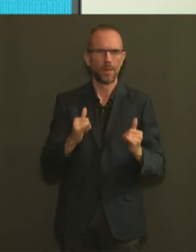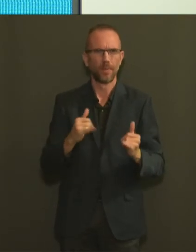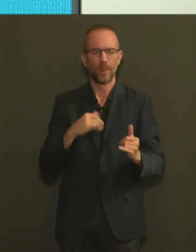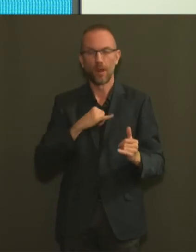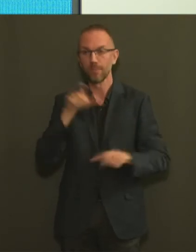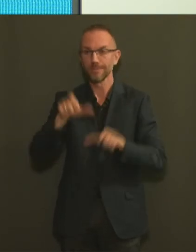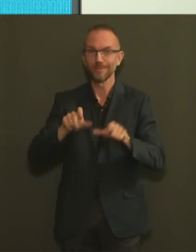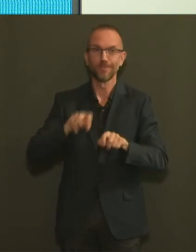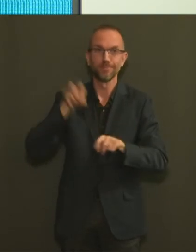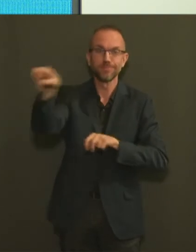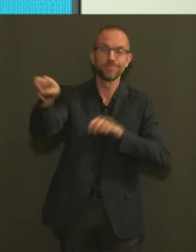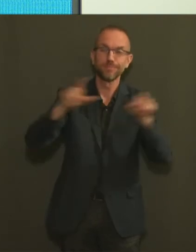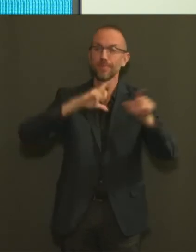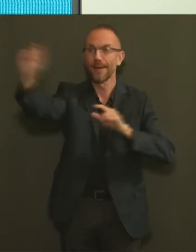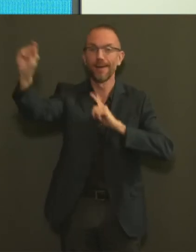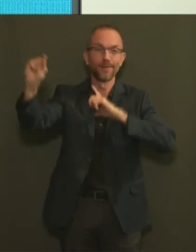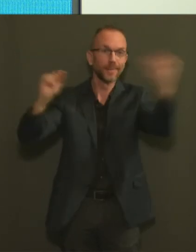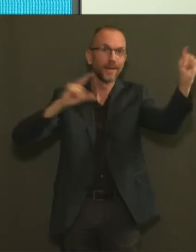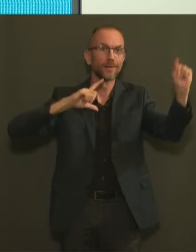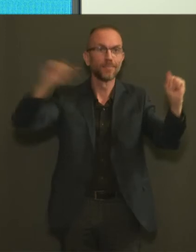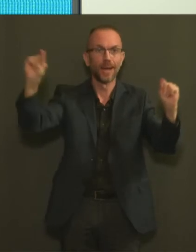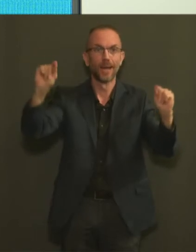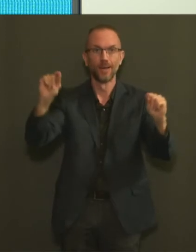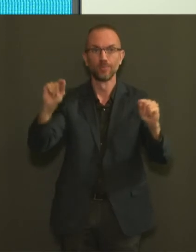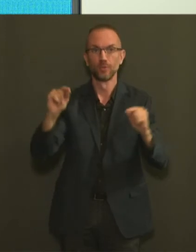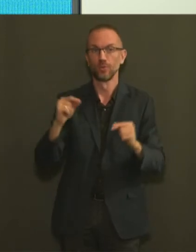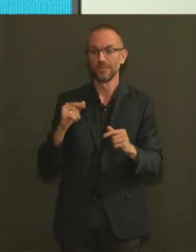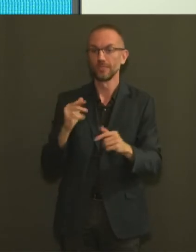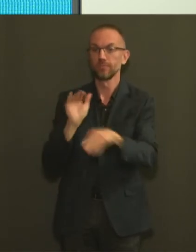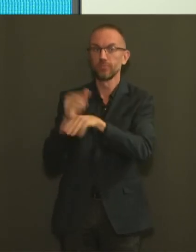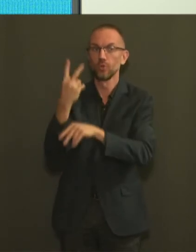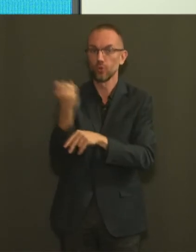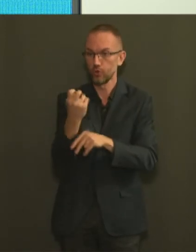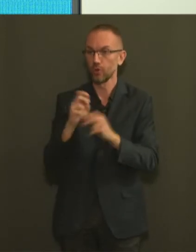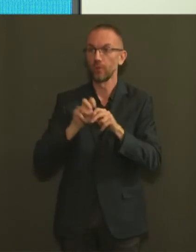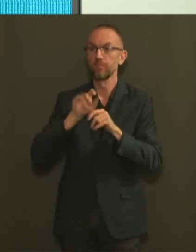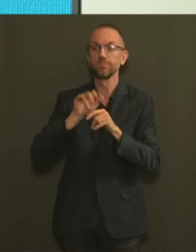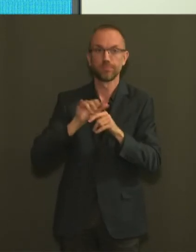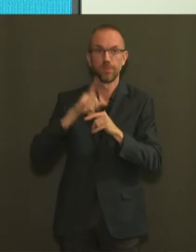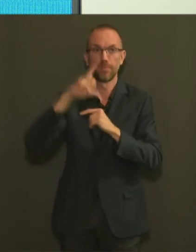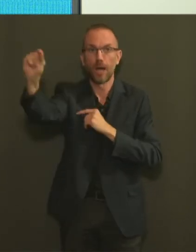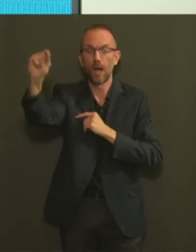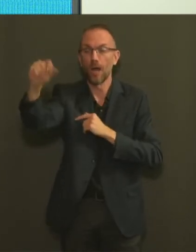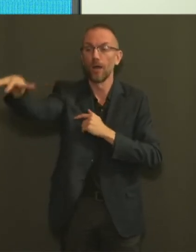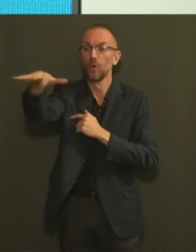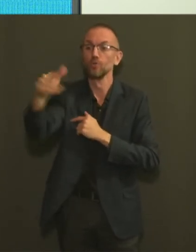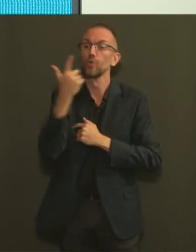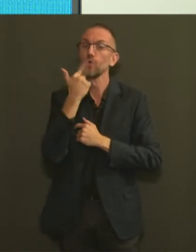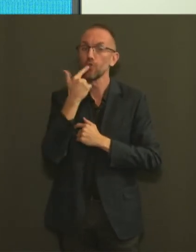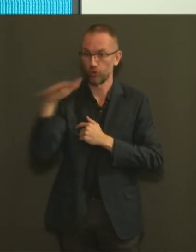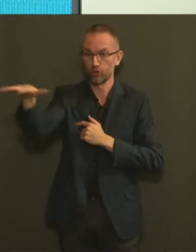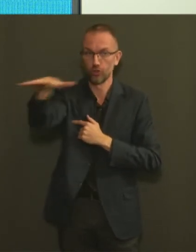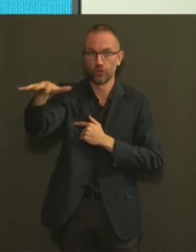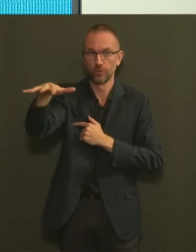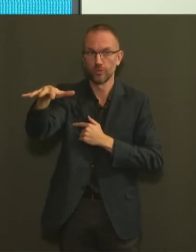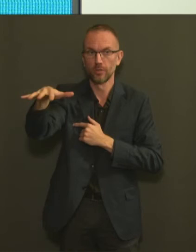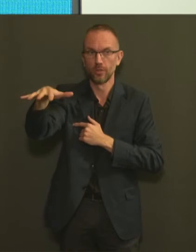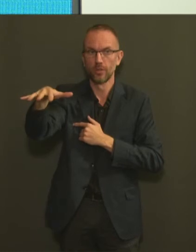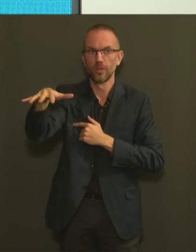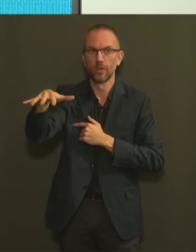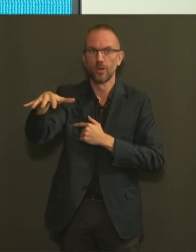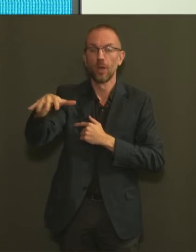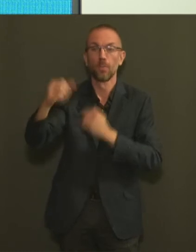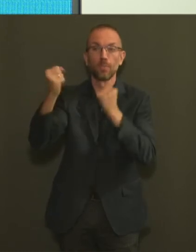et que vous voyagez plus que 48 heures dans une zone rouge il est fort possible sipa